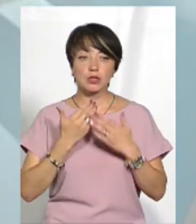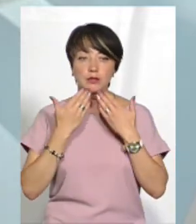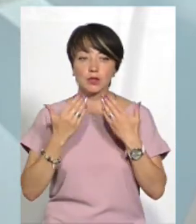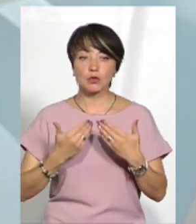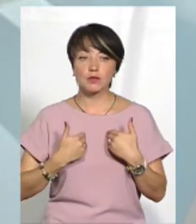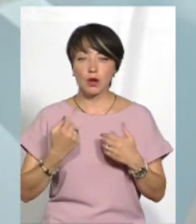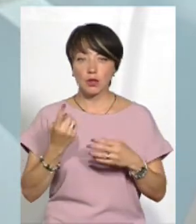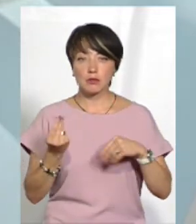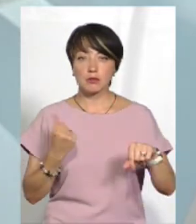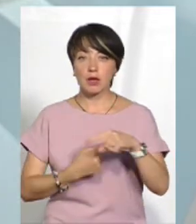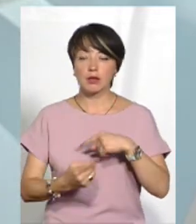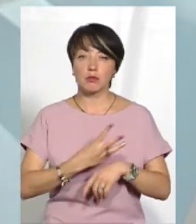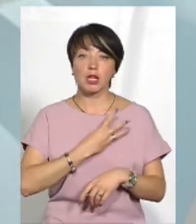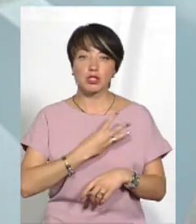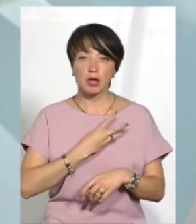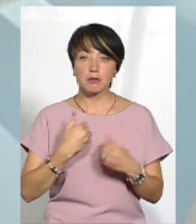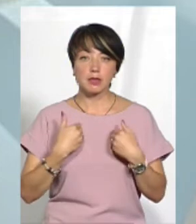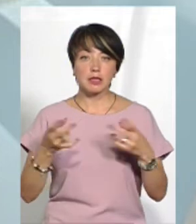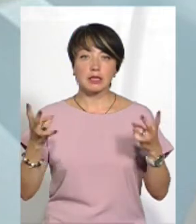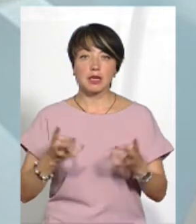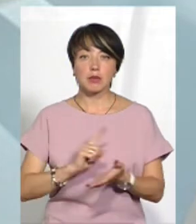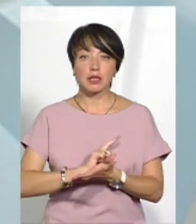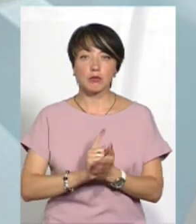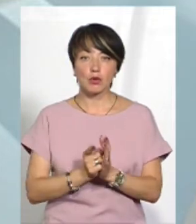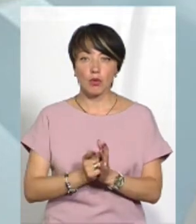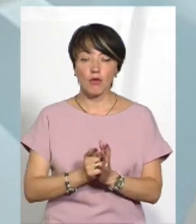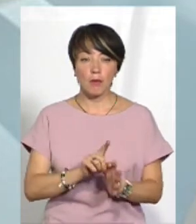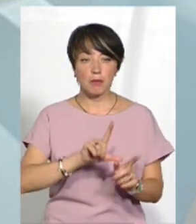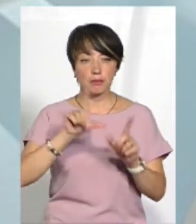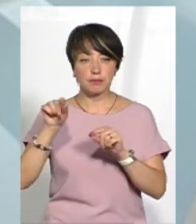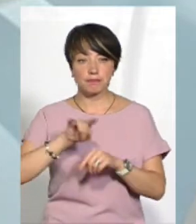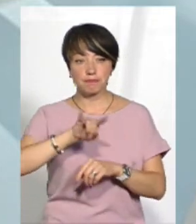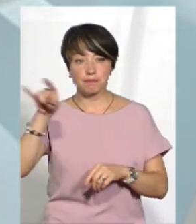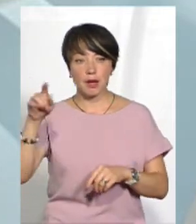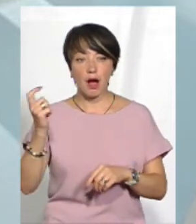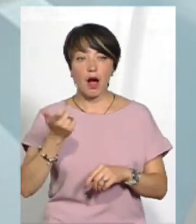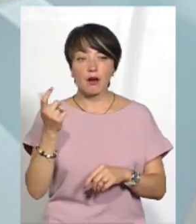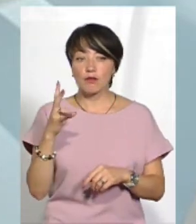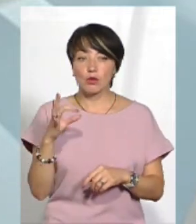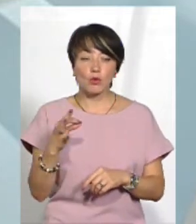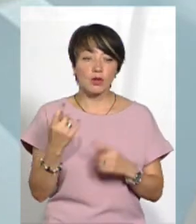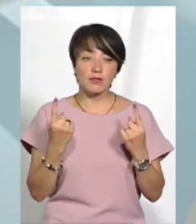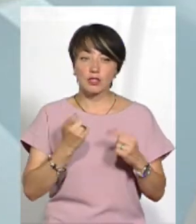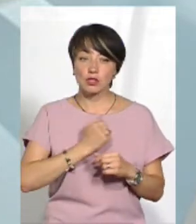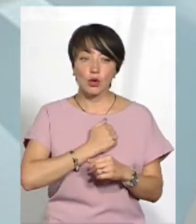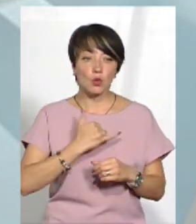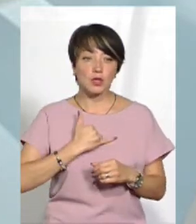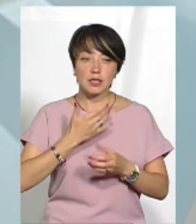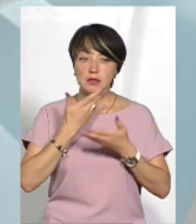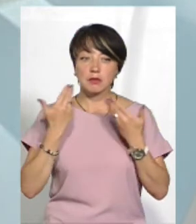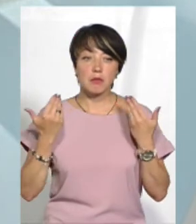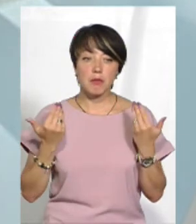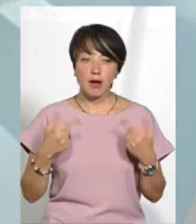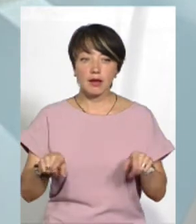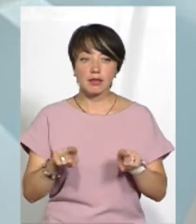один підприємець з бажанням, що мені треба терміново перелетіти в Харків. Але, на превеликий жаль, в нас ще немає